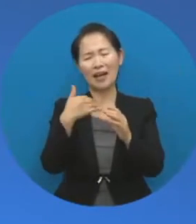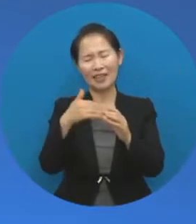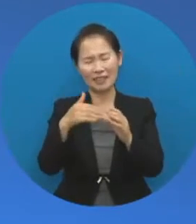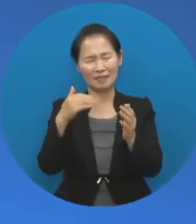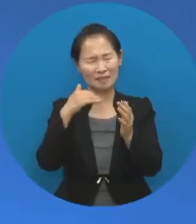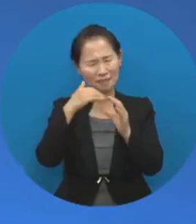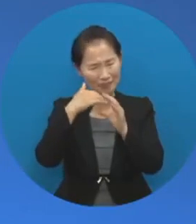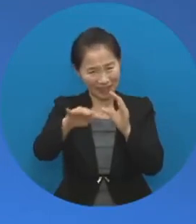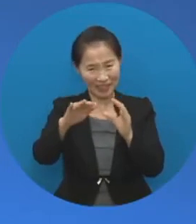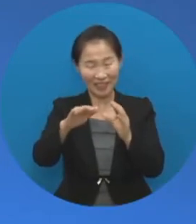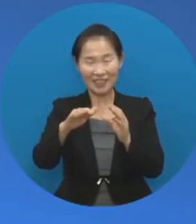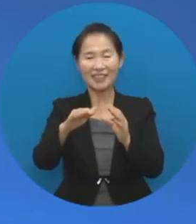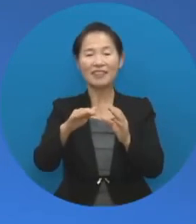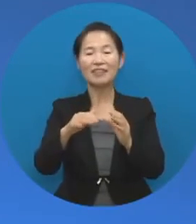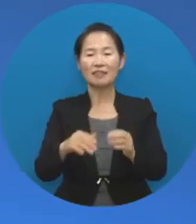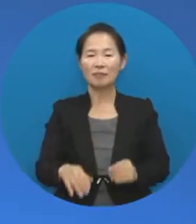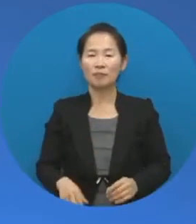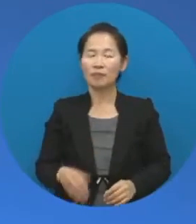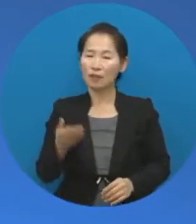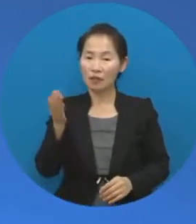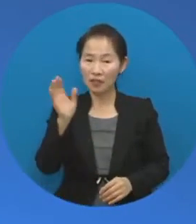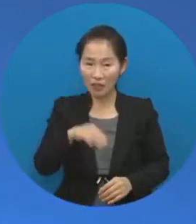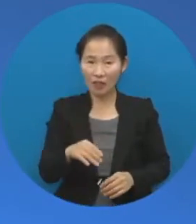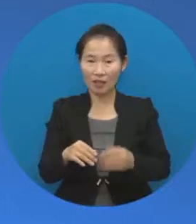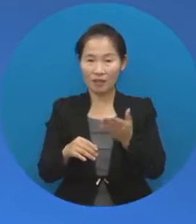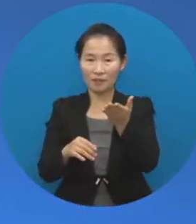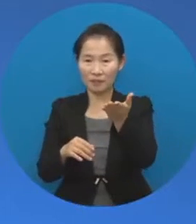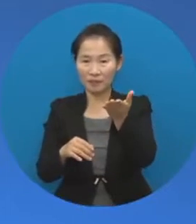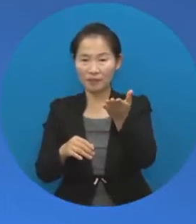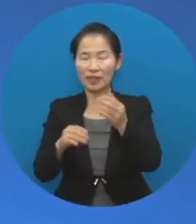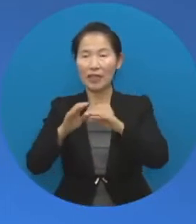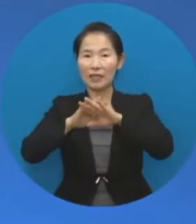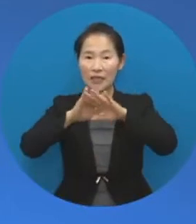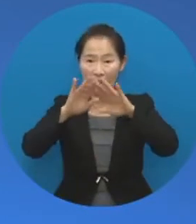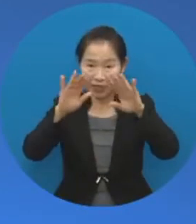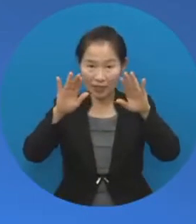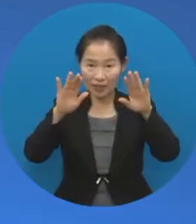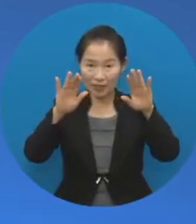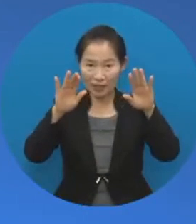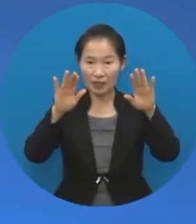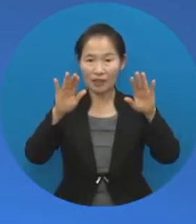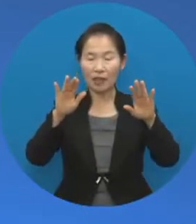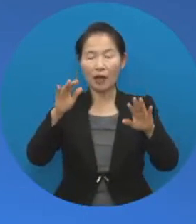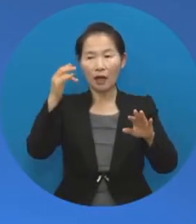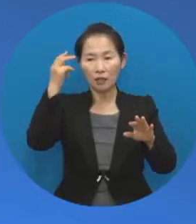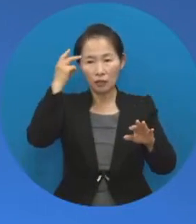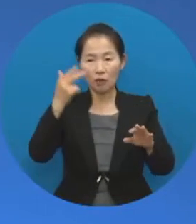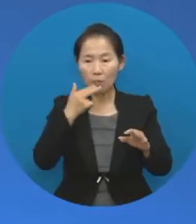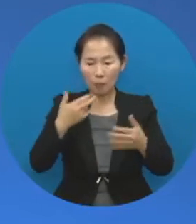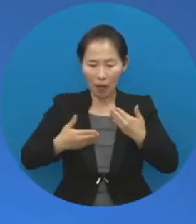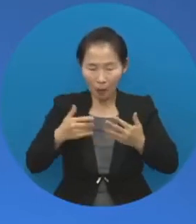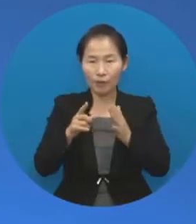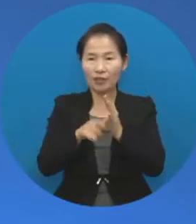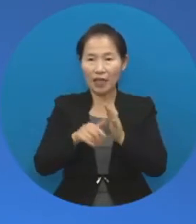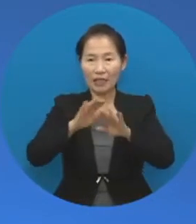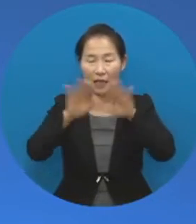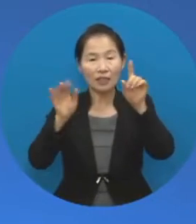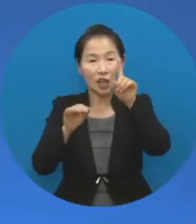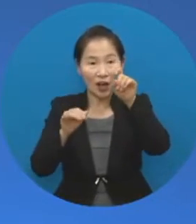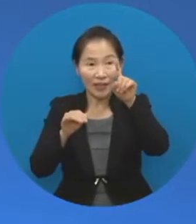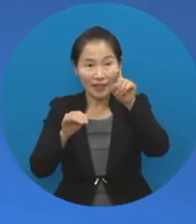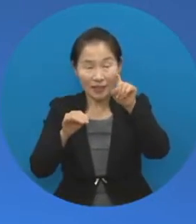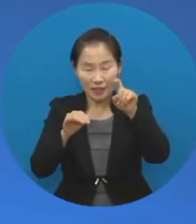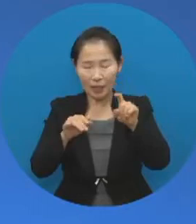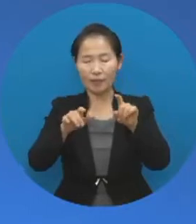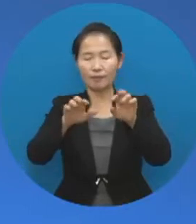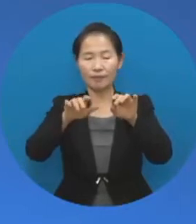보냈는데 문제는 저는 그때 난 11시에 정신없이 일하다가 이메일을 딱 클릭했거든요. 뭐 별 중요한 내용도